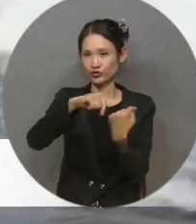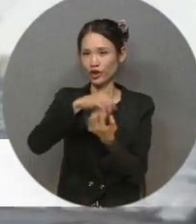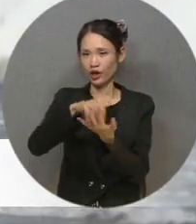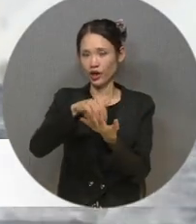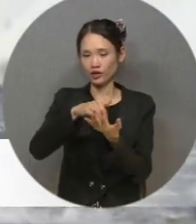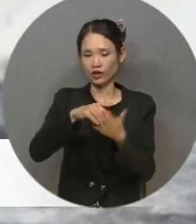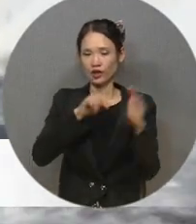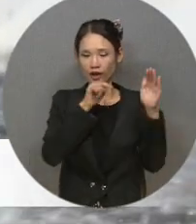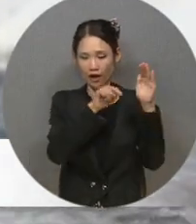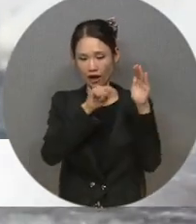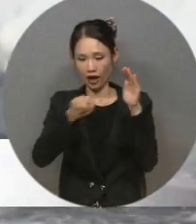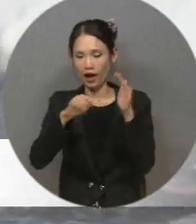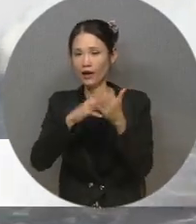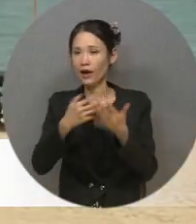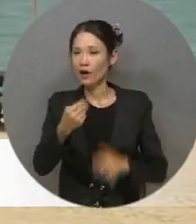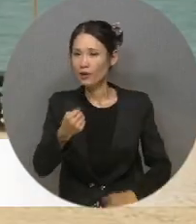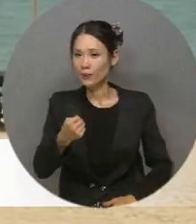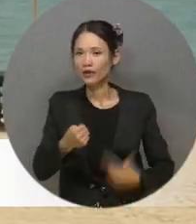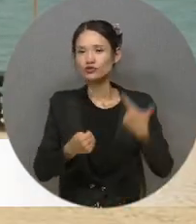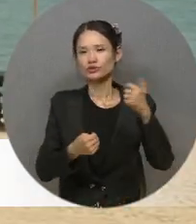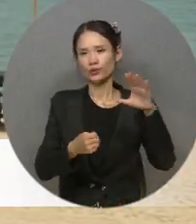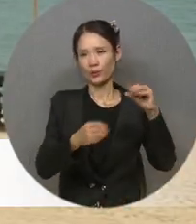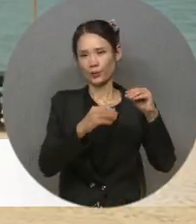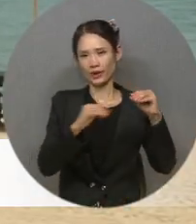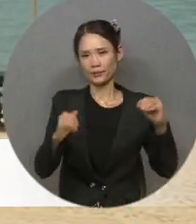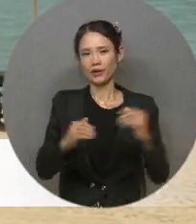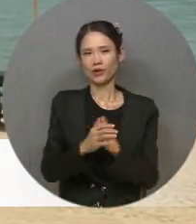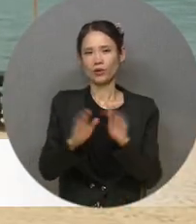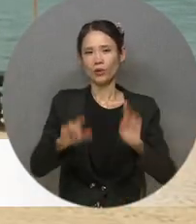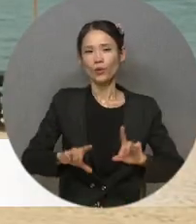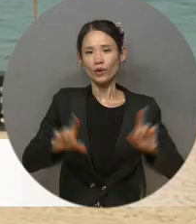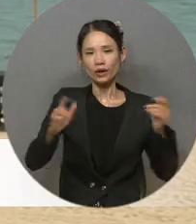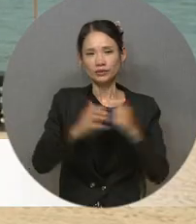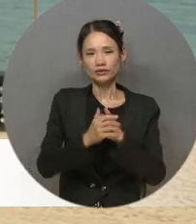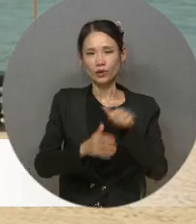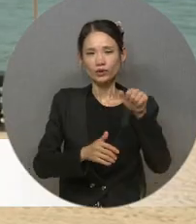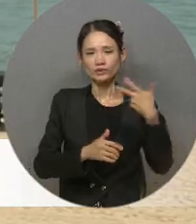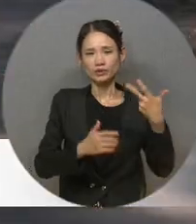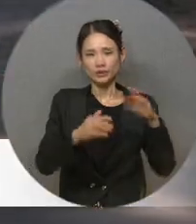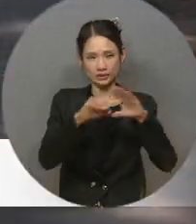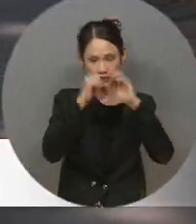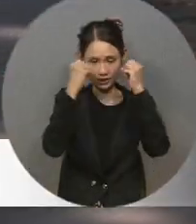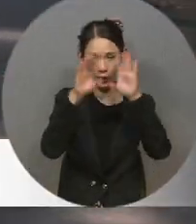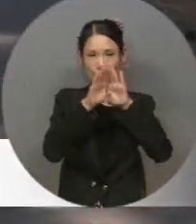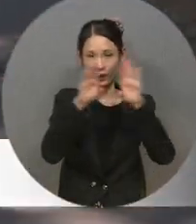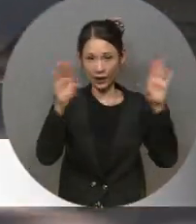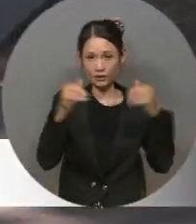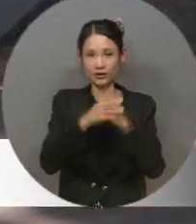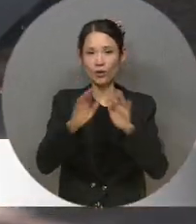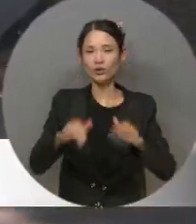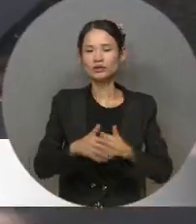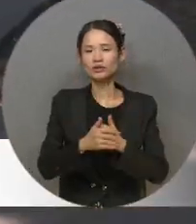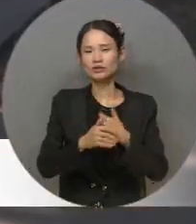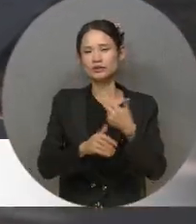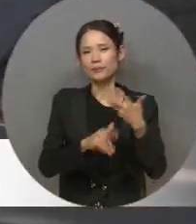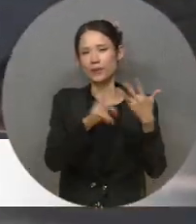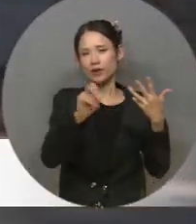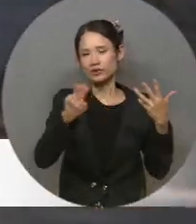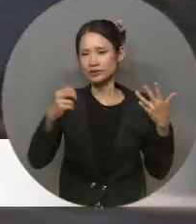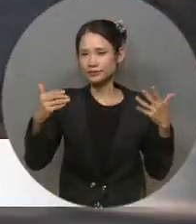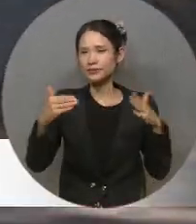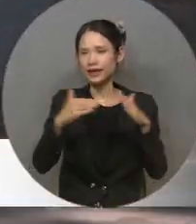명의 이용객이 다녀갔으며 올해는 해수욕장 57개소가 개장해 오는 27일까지